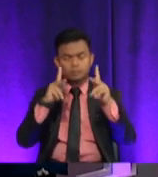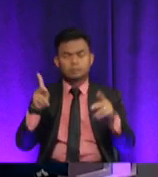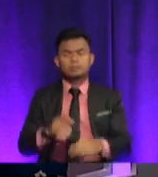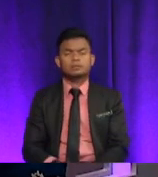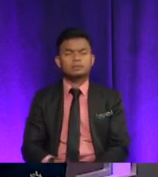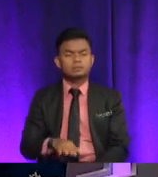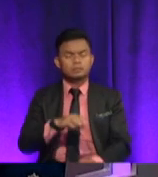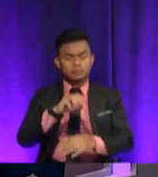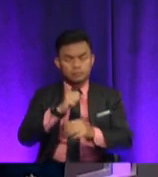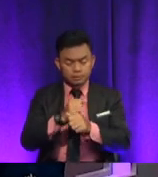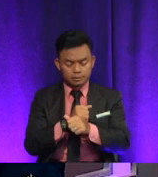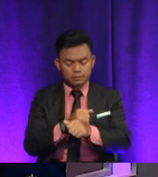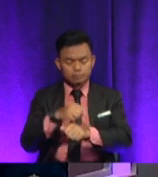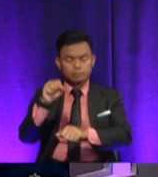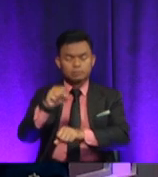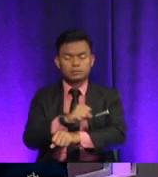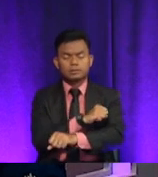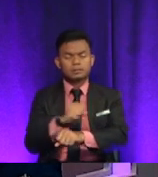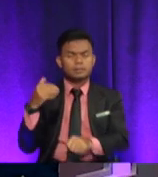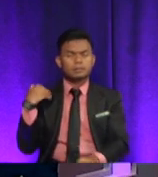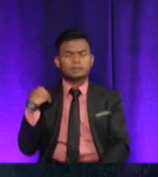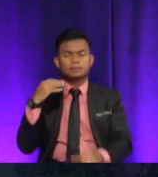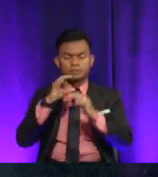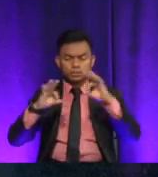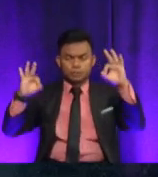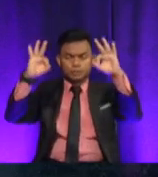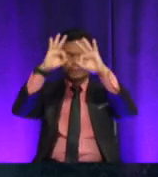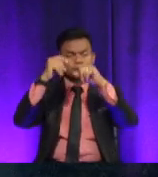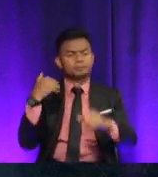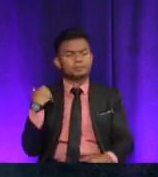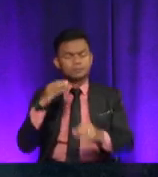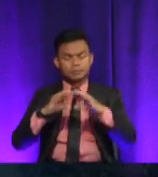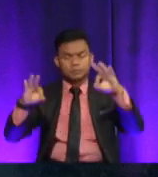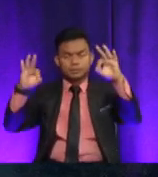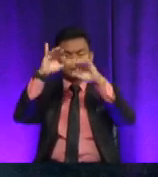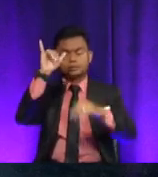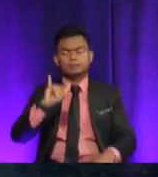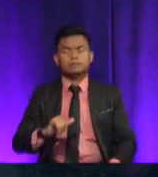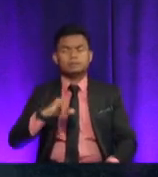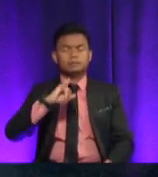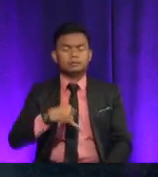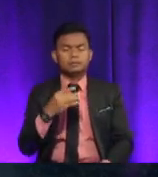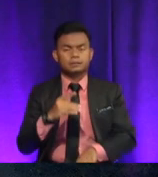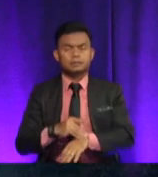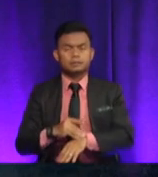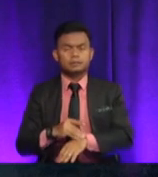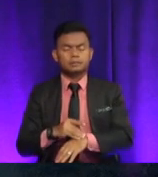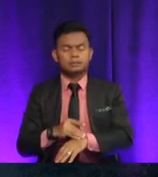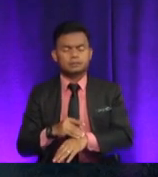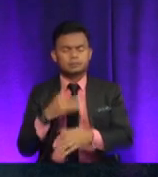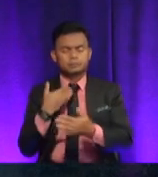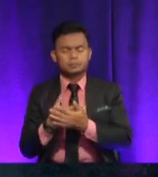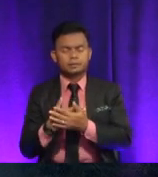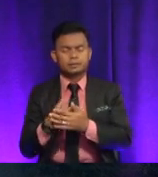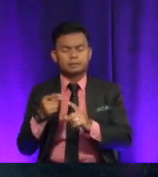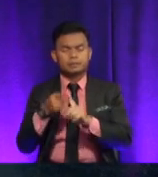syair Itu ianya mempunyai cerita oke Ada cerita yang ingin disampaikan daripada satu rangkap kepada satu rangkap